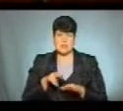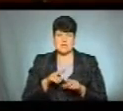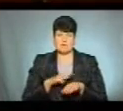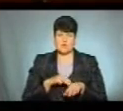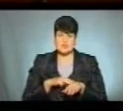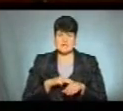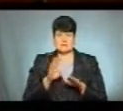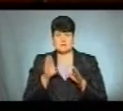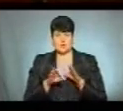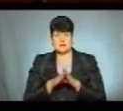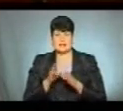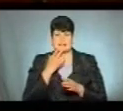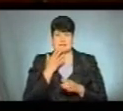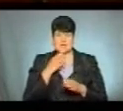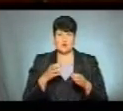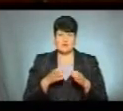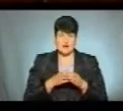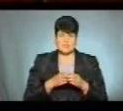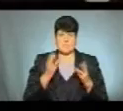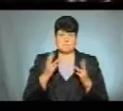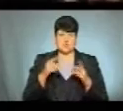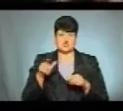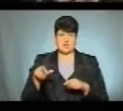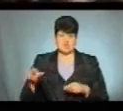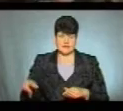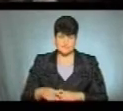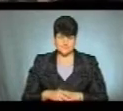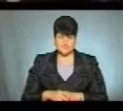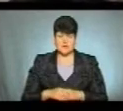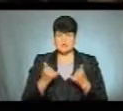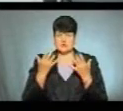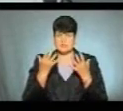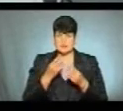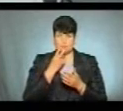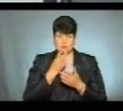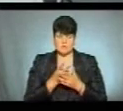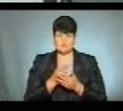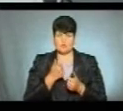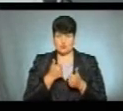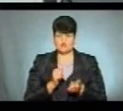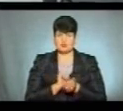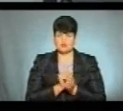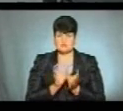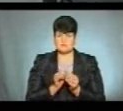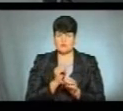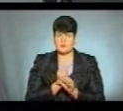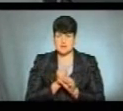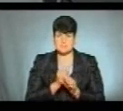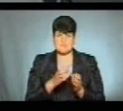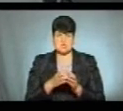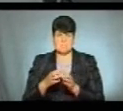підрозділи Нацгвардії та пожежники. На сьогоднішній день я побачив дуже хорошу тісну співпрацю між